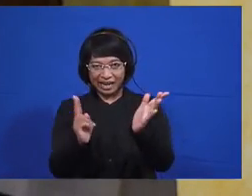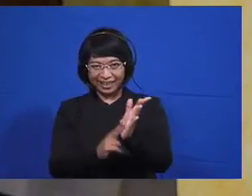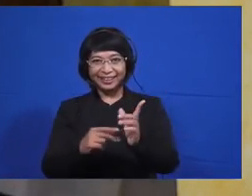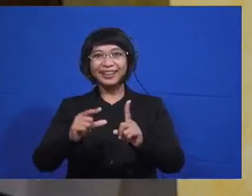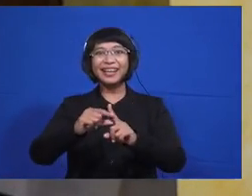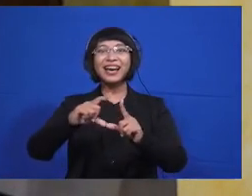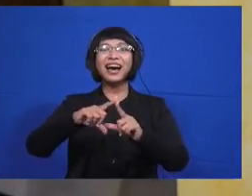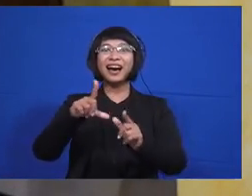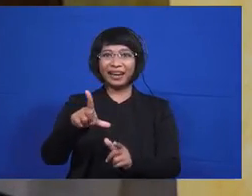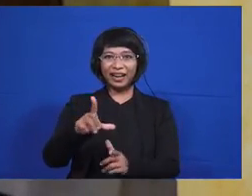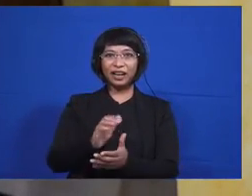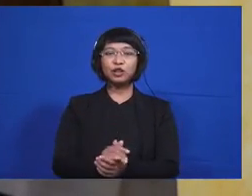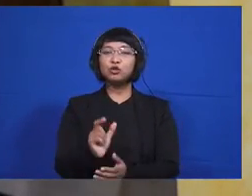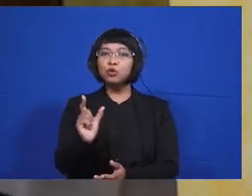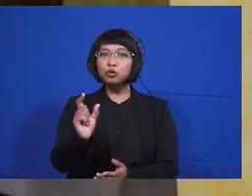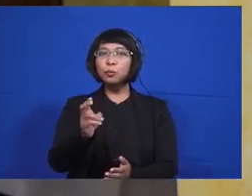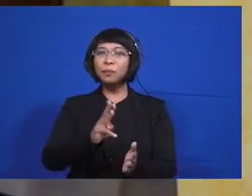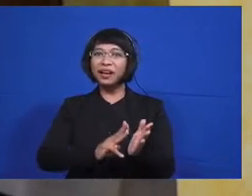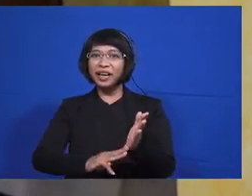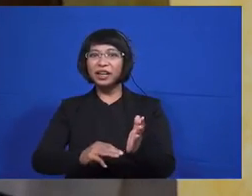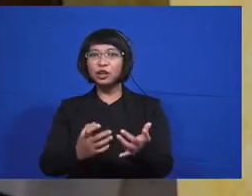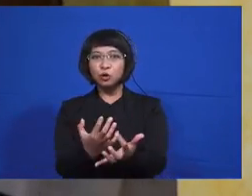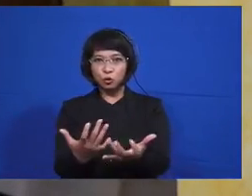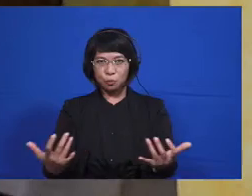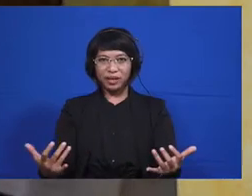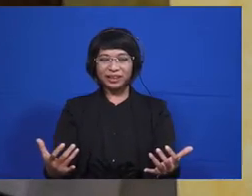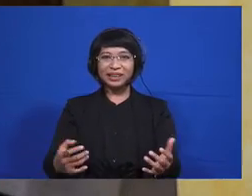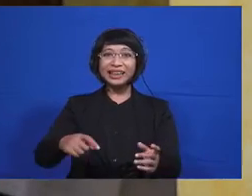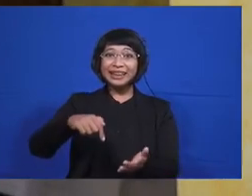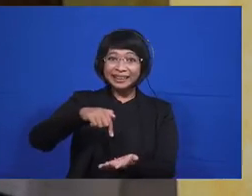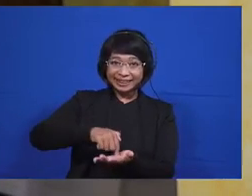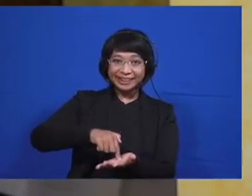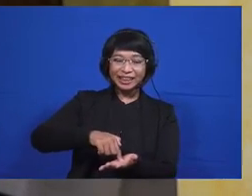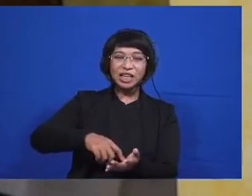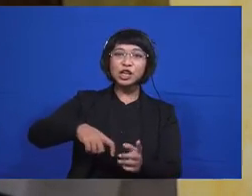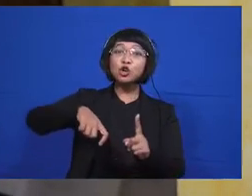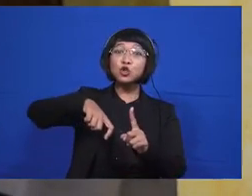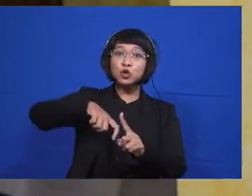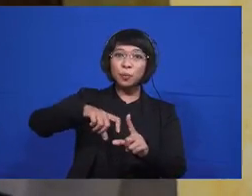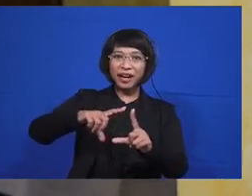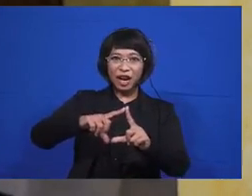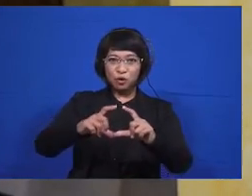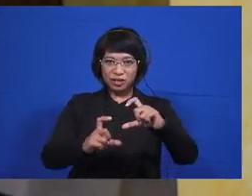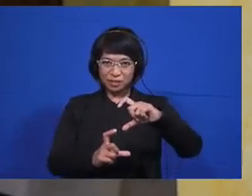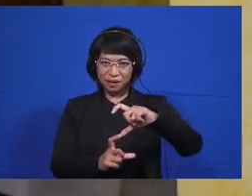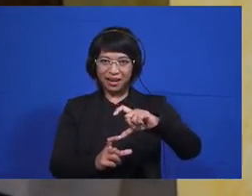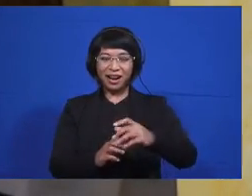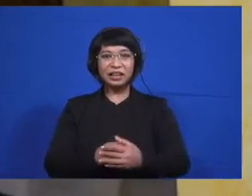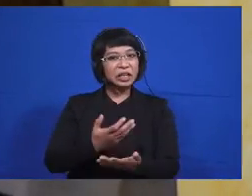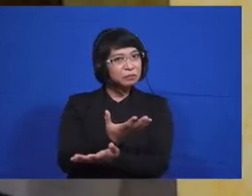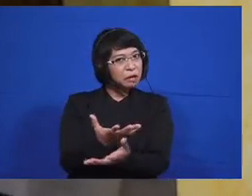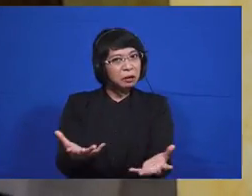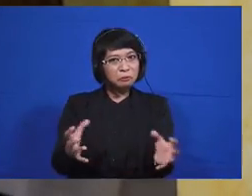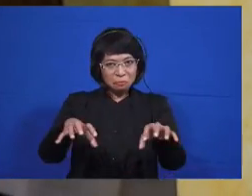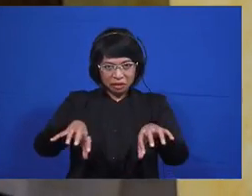melayani umat, khususnya di Keuskupan Agung Semarang dan dimanapun mereka